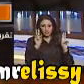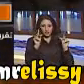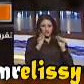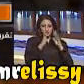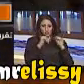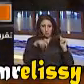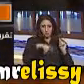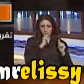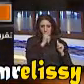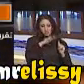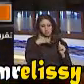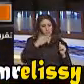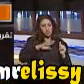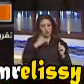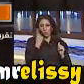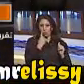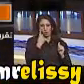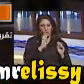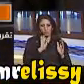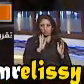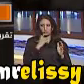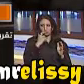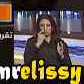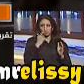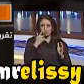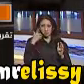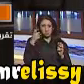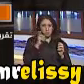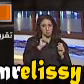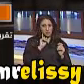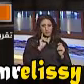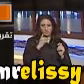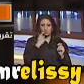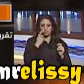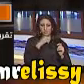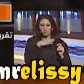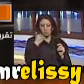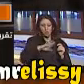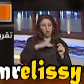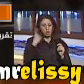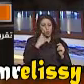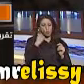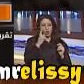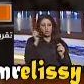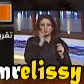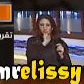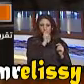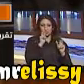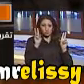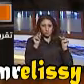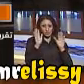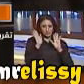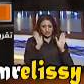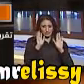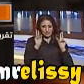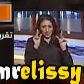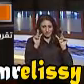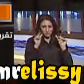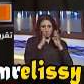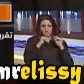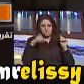بالتلفزيون المصري طبيعيه ولا توجد شبهه جنائيه في وفاته. كل المقربين من الزميل عبدو عباس شاكين ان الوفاه